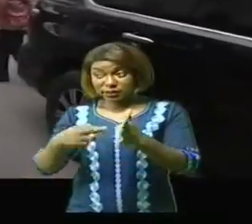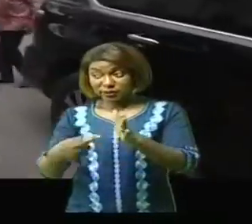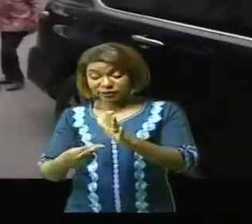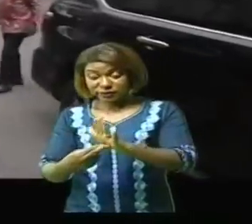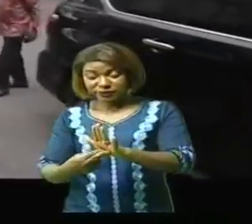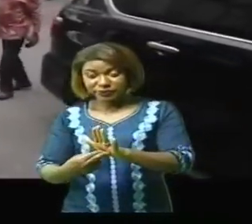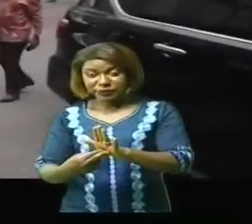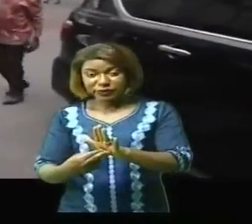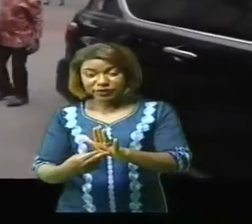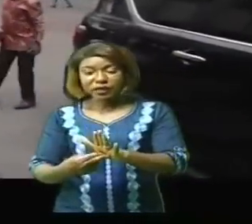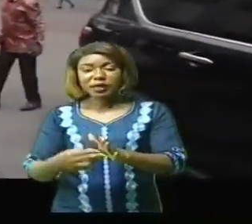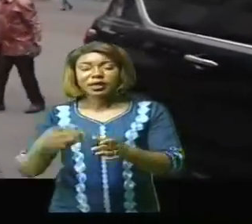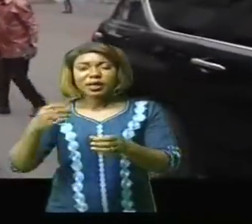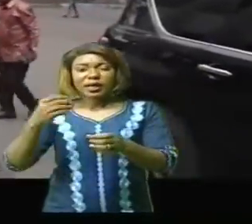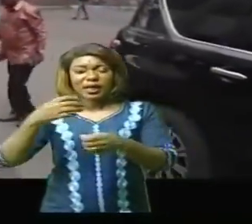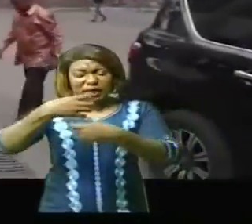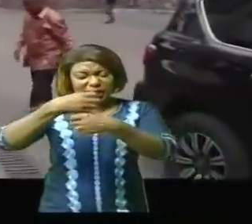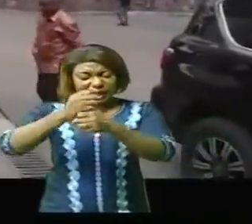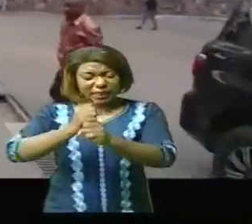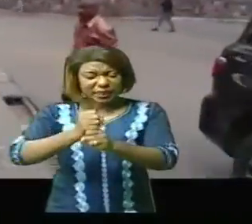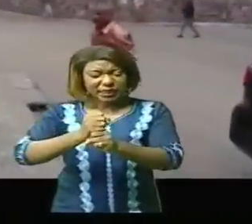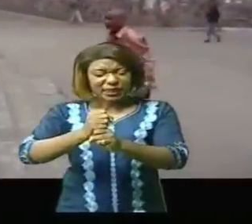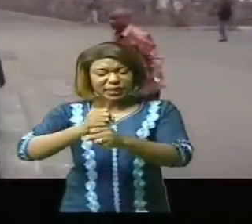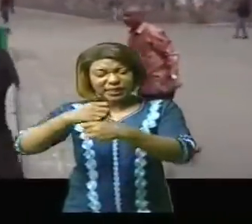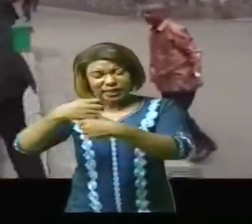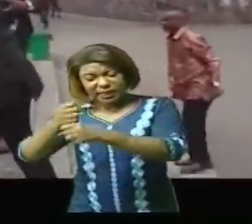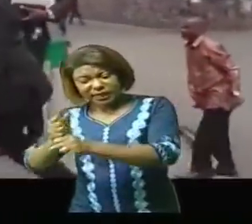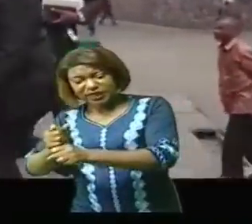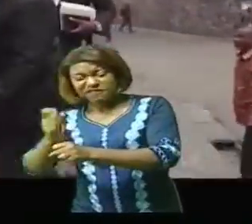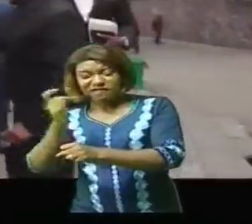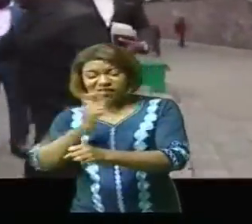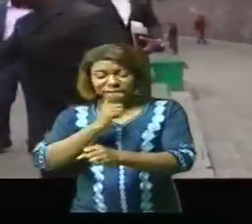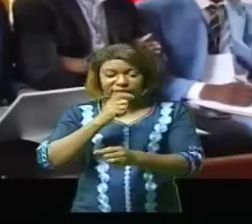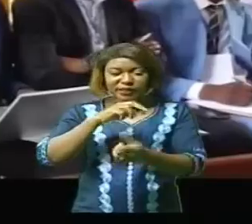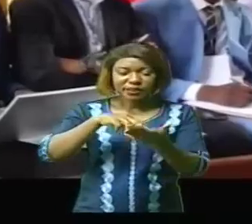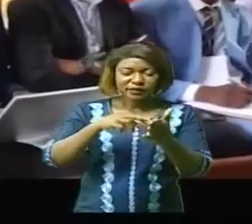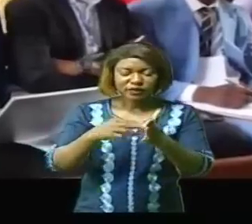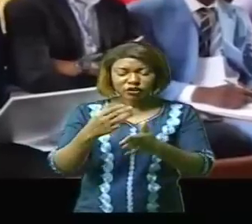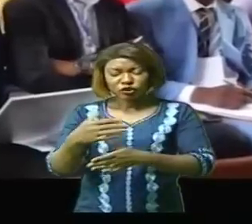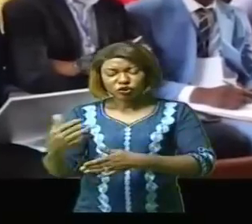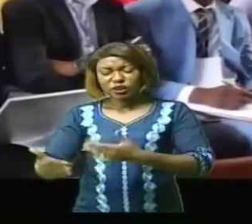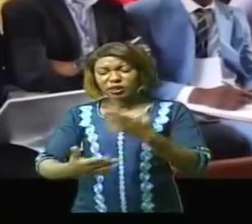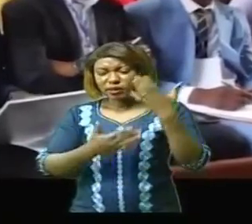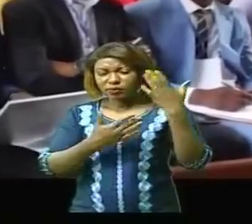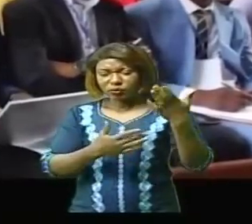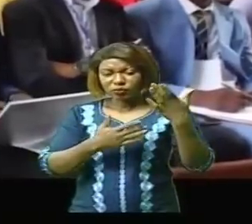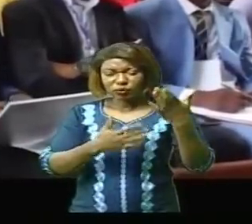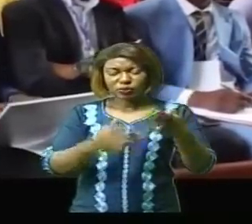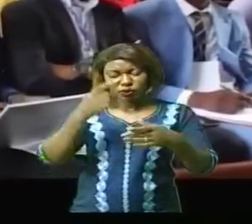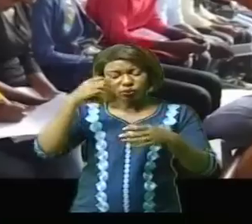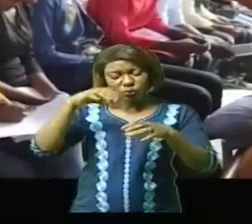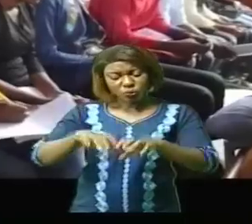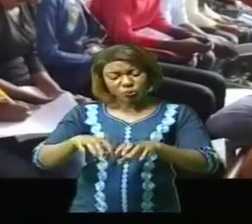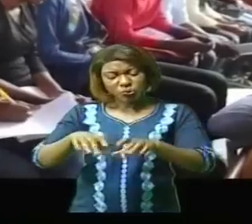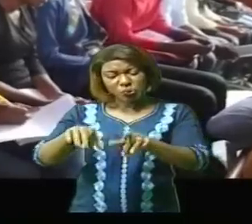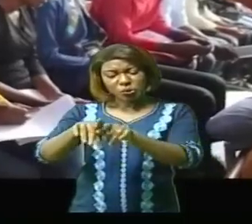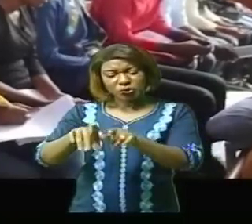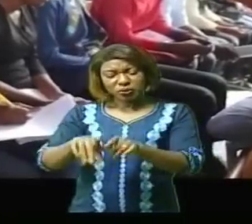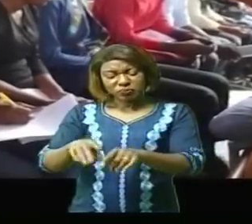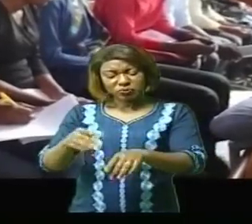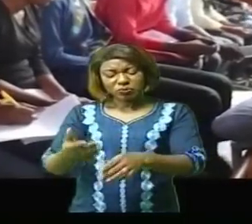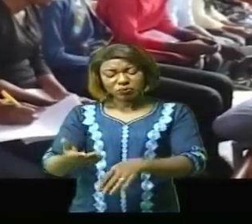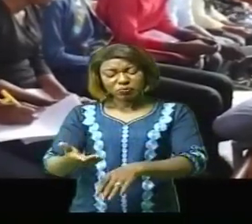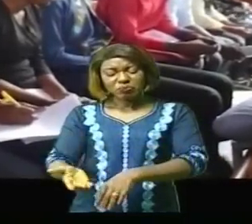enjeux majeurs dans la lutte contre le chômage en RDC, l'implication de jeunes s'avère indispensable pour relever les défis.